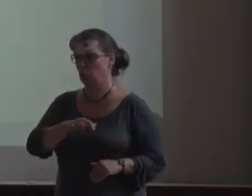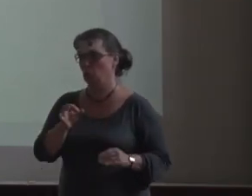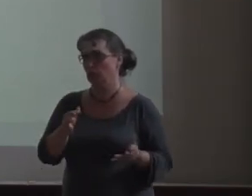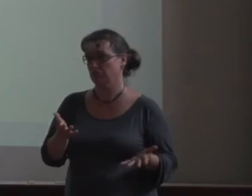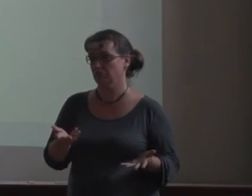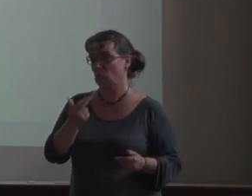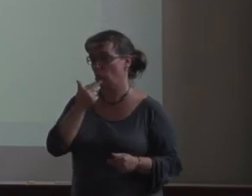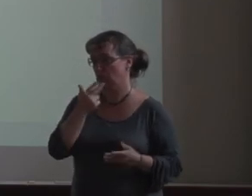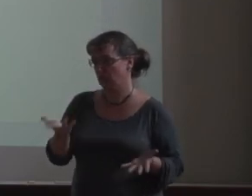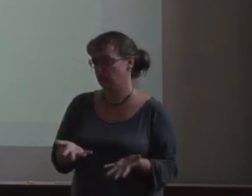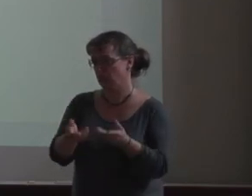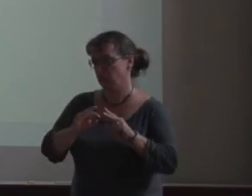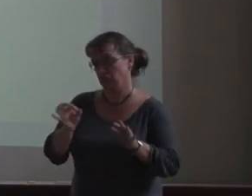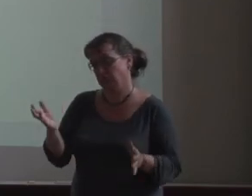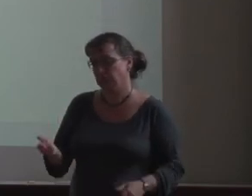Ça serait sans doute utile.